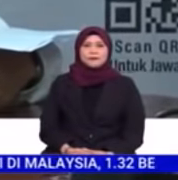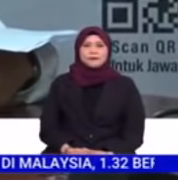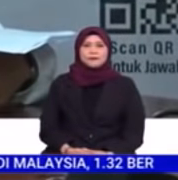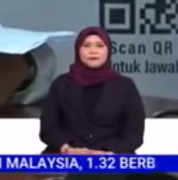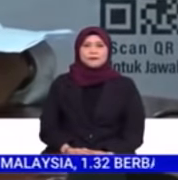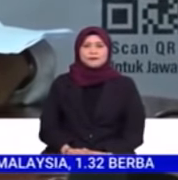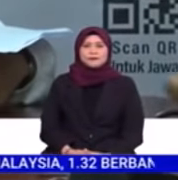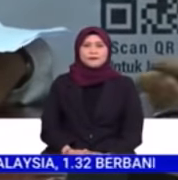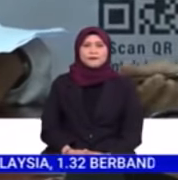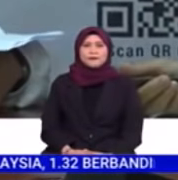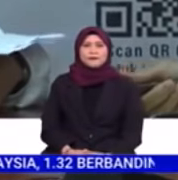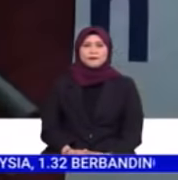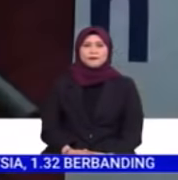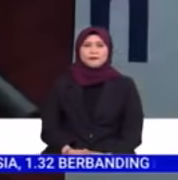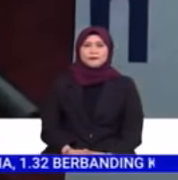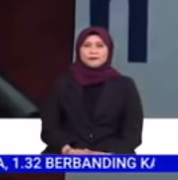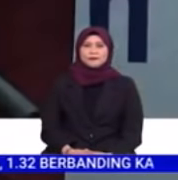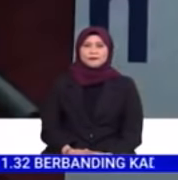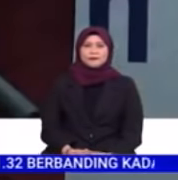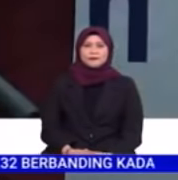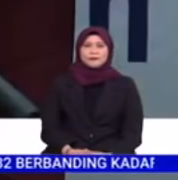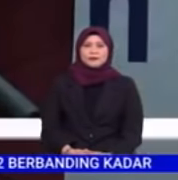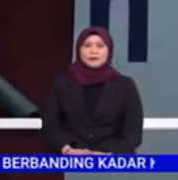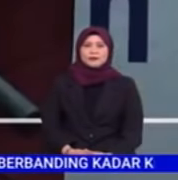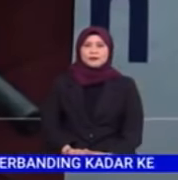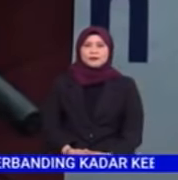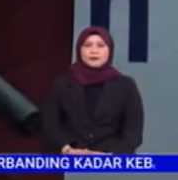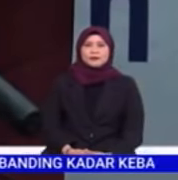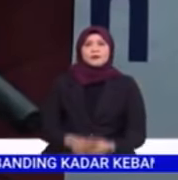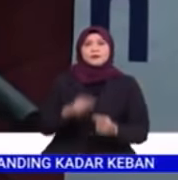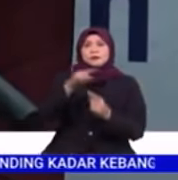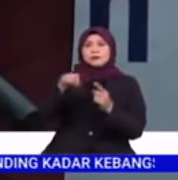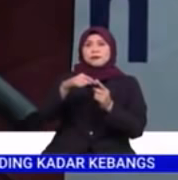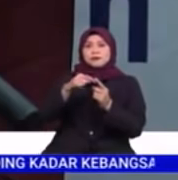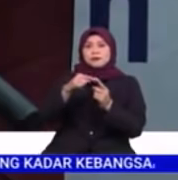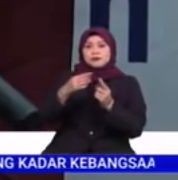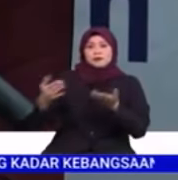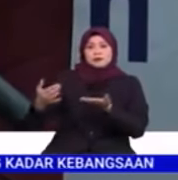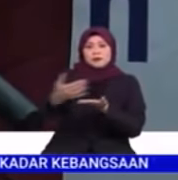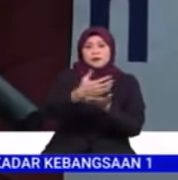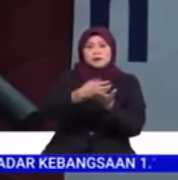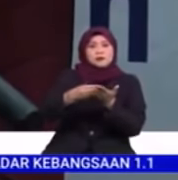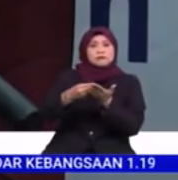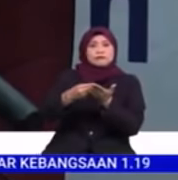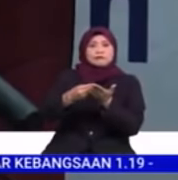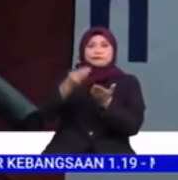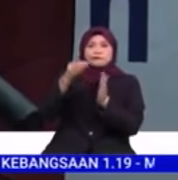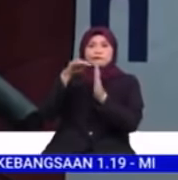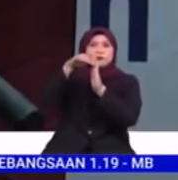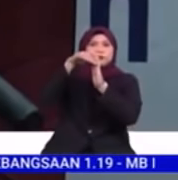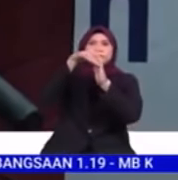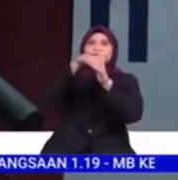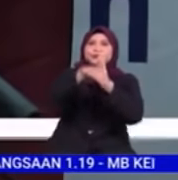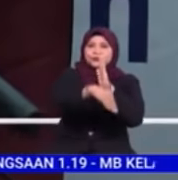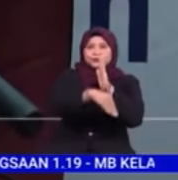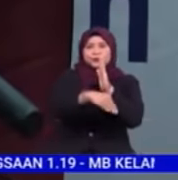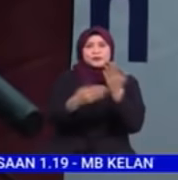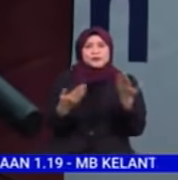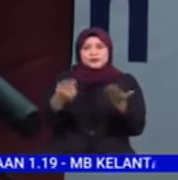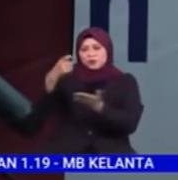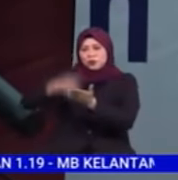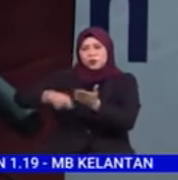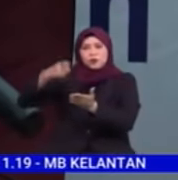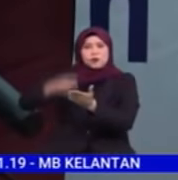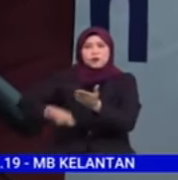Hai mobile pendapatan wudong sudah pasti kutipan juga iPhone jatuh ya Nah itu